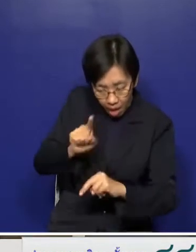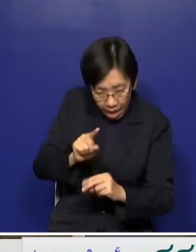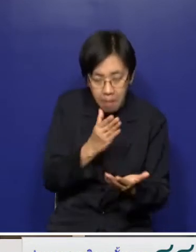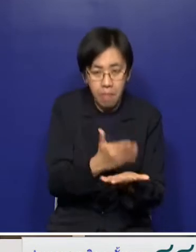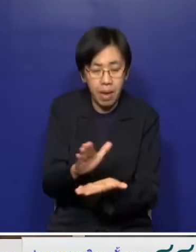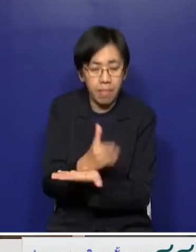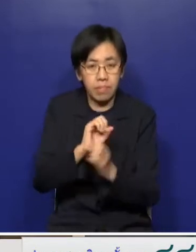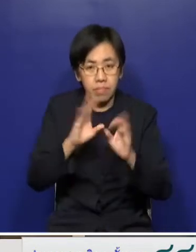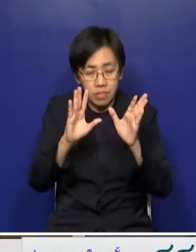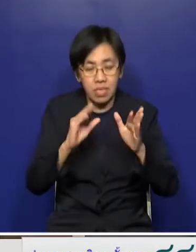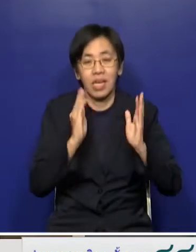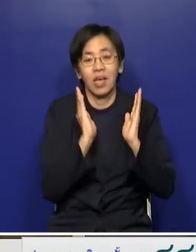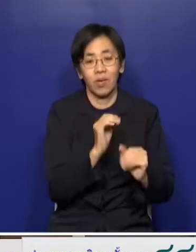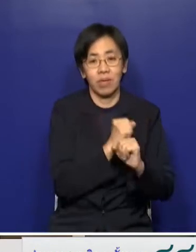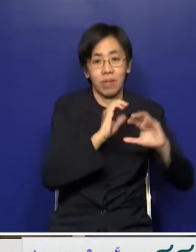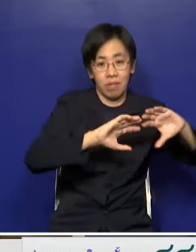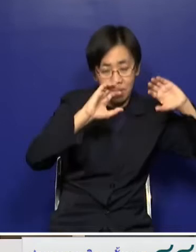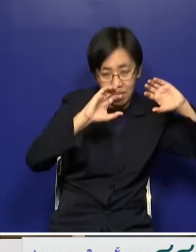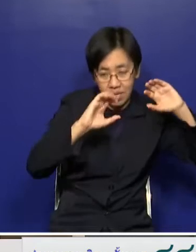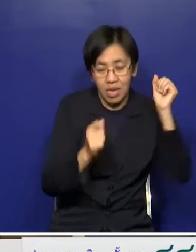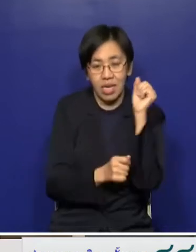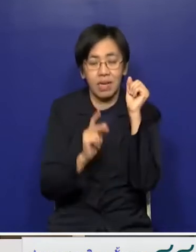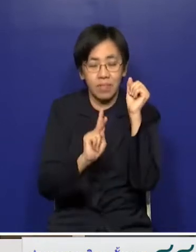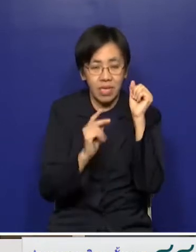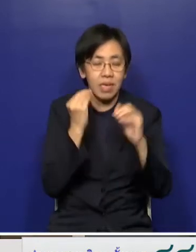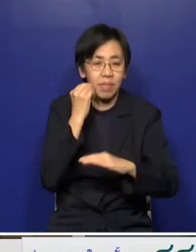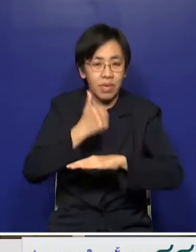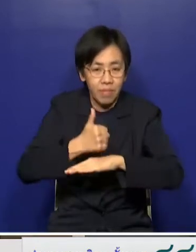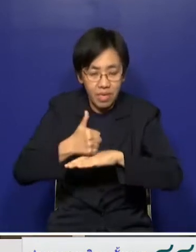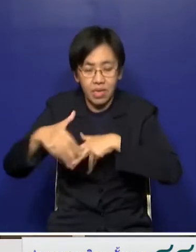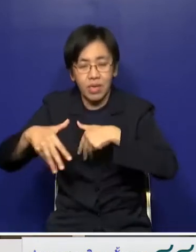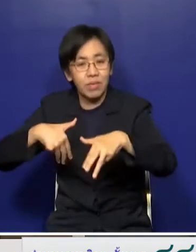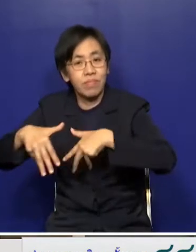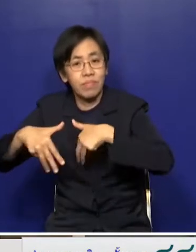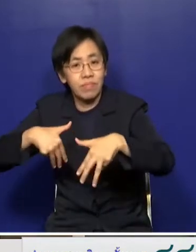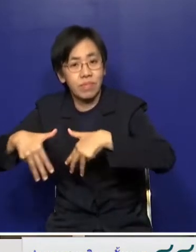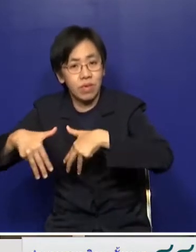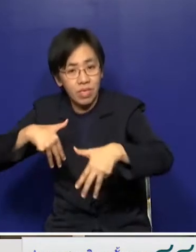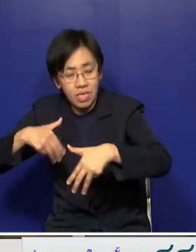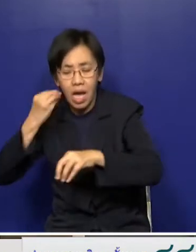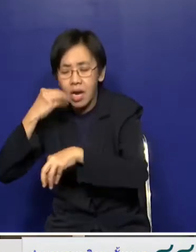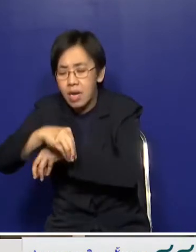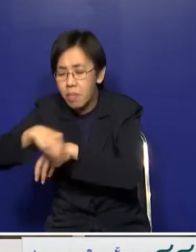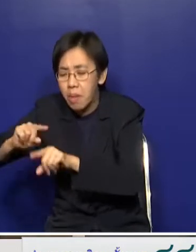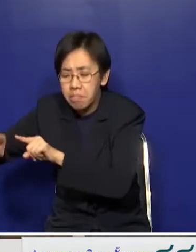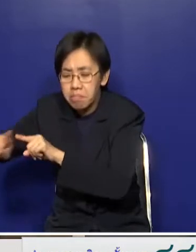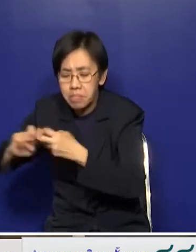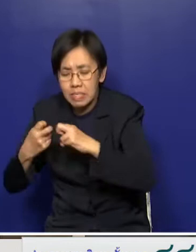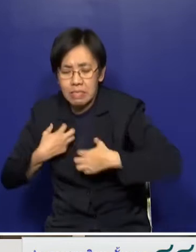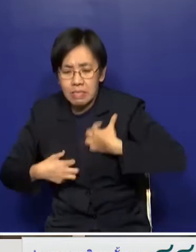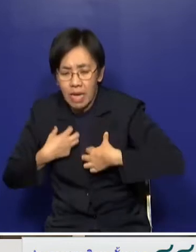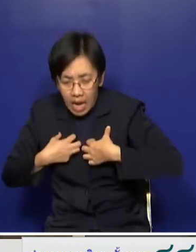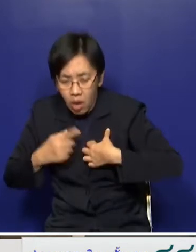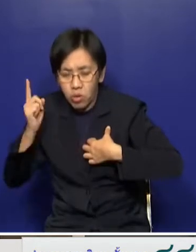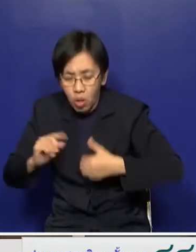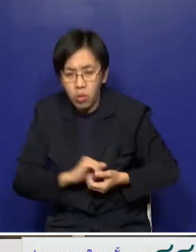องก็ร่วมมือกันอย่างเต็มที่ไม่ว่าเป็นกำนันผู้ใหญ่บ้านพ่อแม่พี่น้องในหมู่บ้านต่างๆที่ได้รับผลกระทบช่วยกันจั